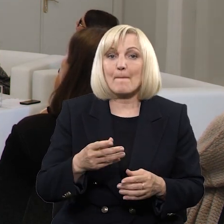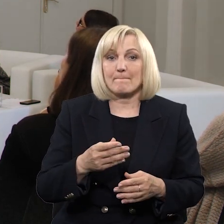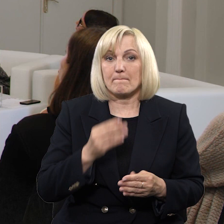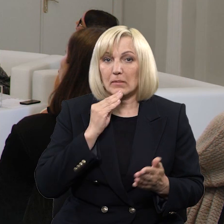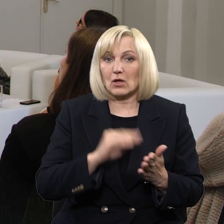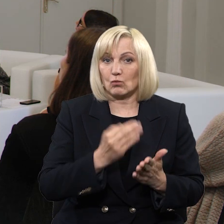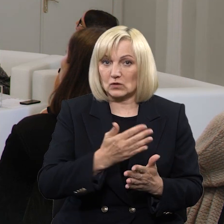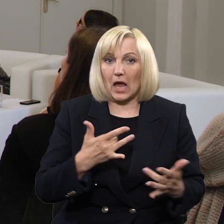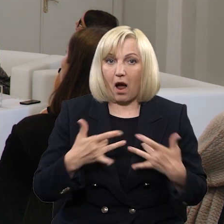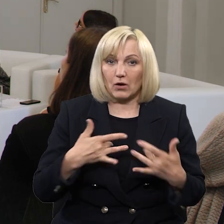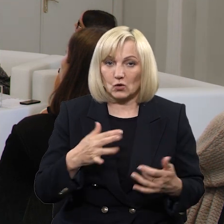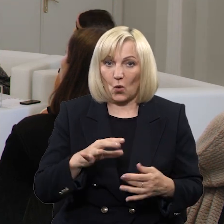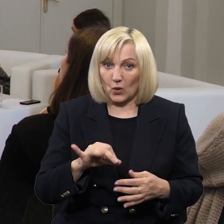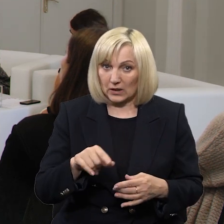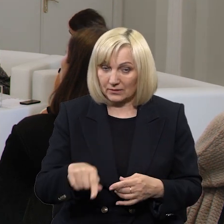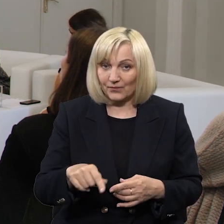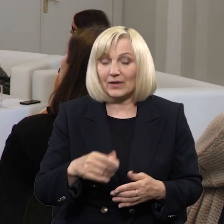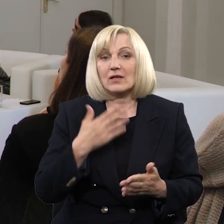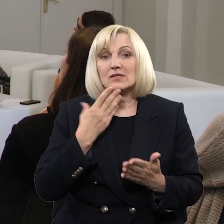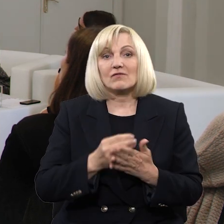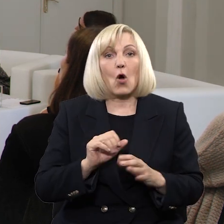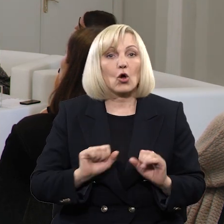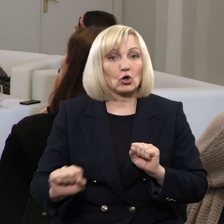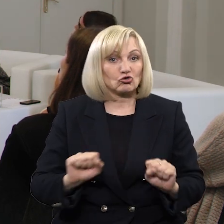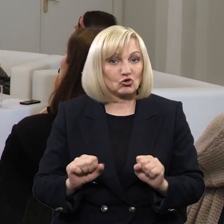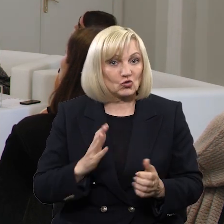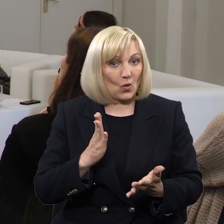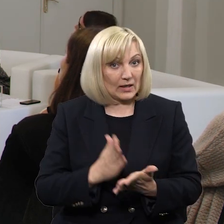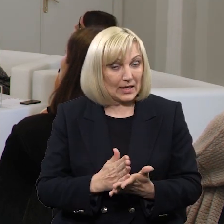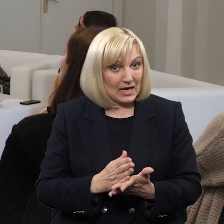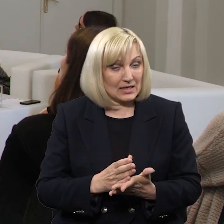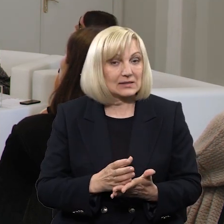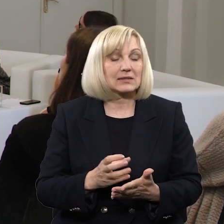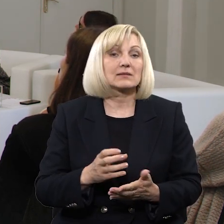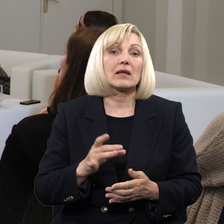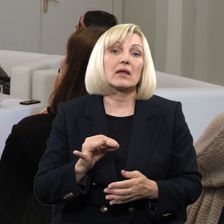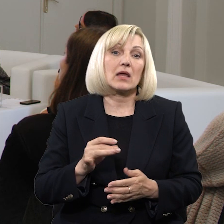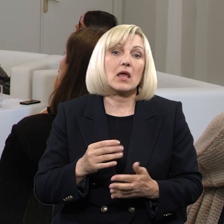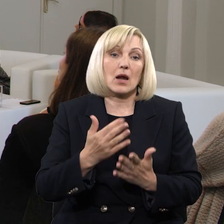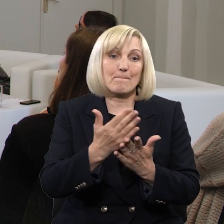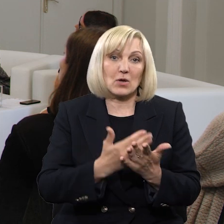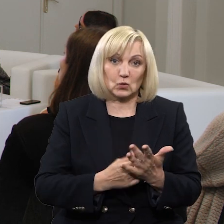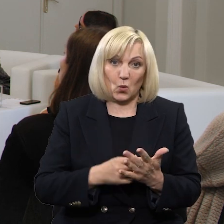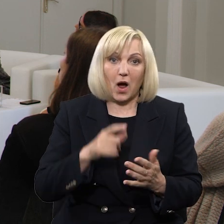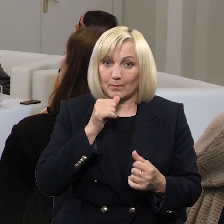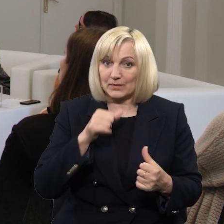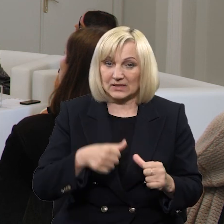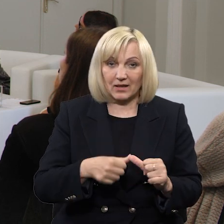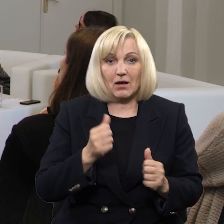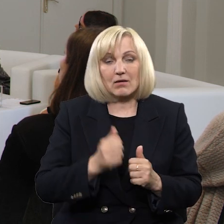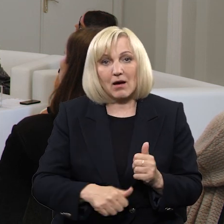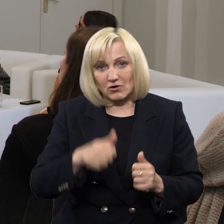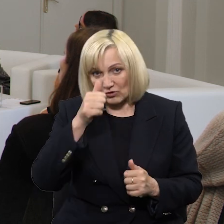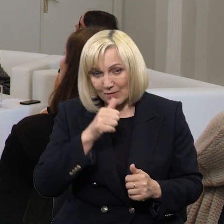у нас в штате есть свой режиссер Светлана озерская и репертуар театра постоянен То есть